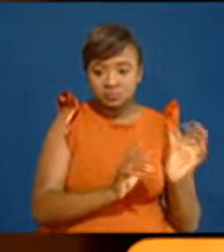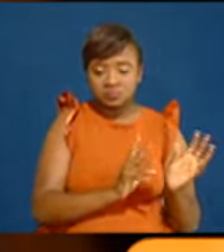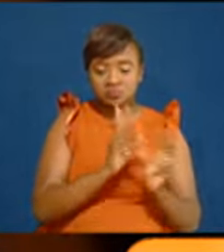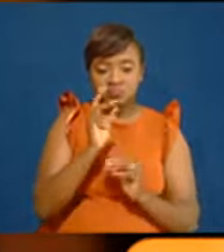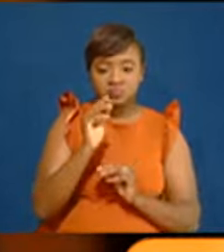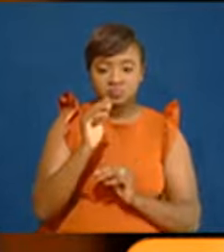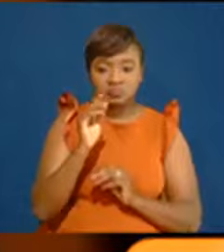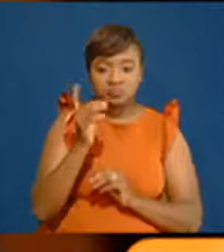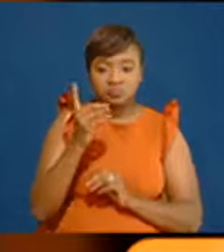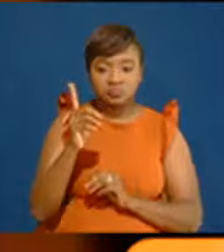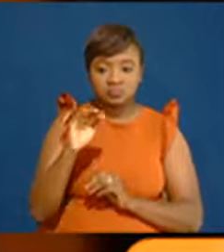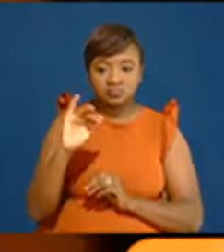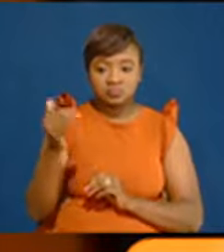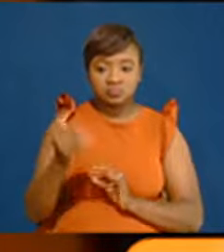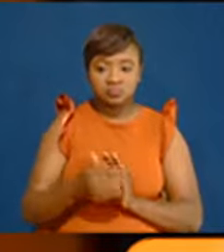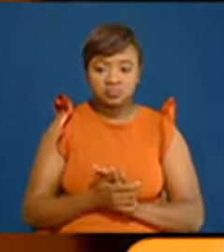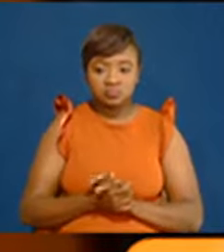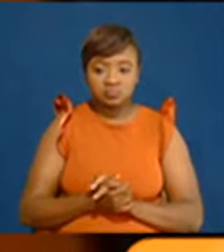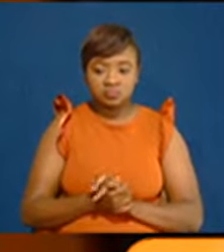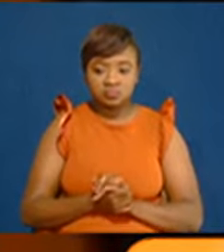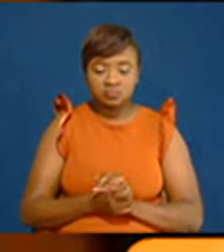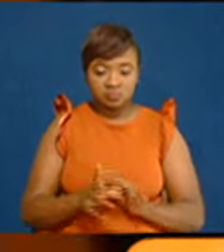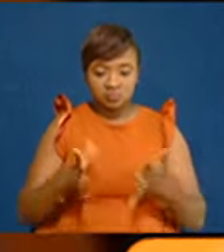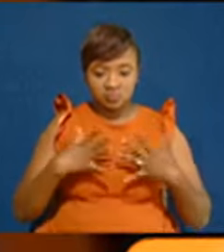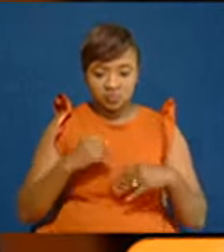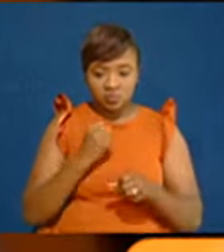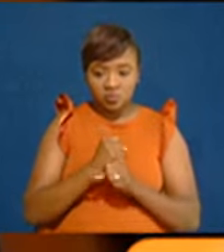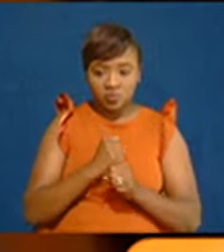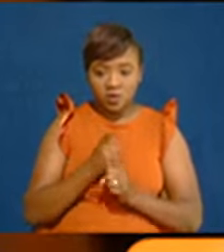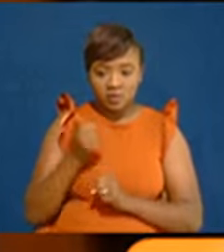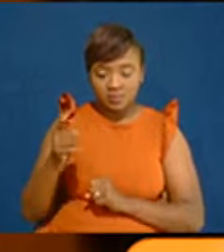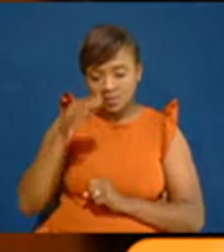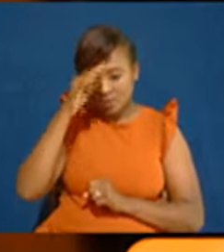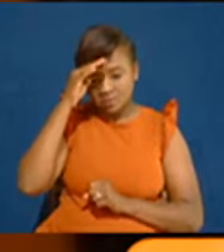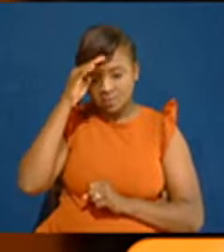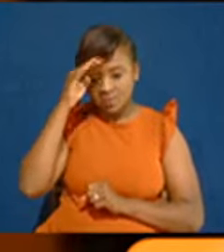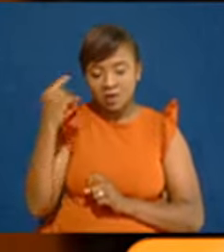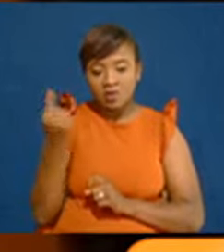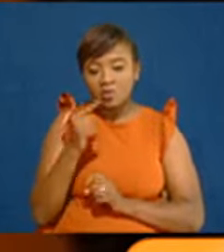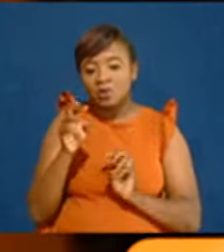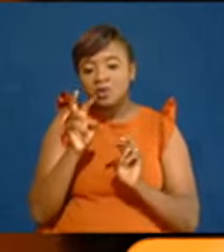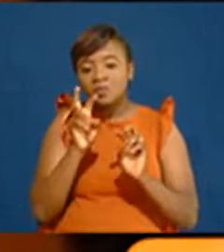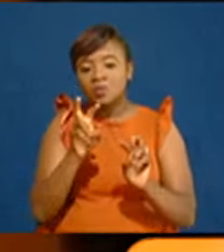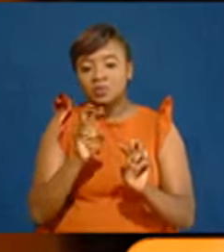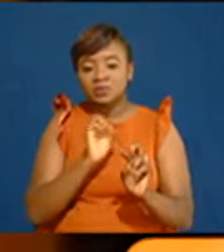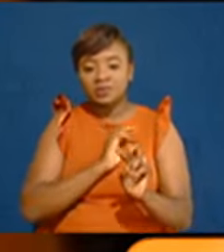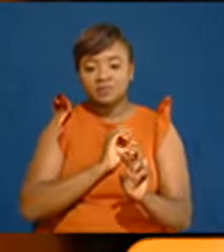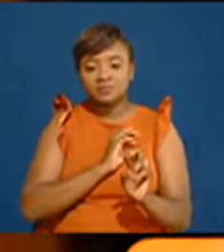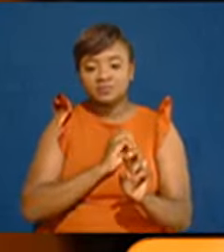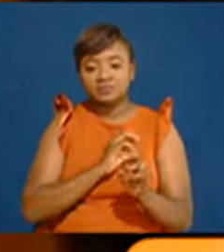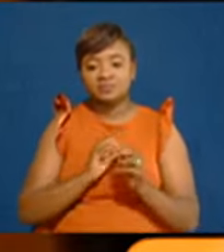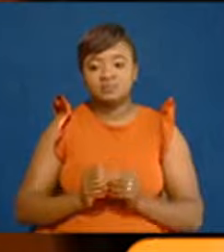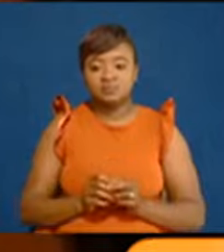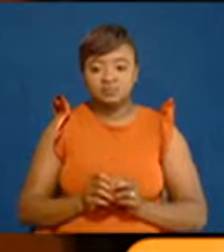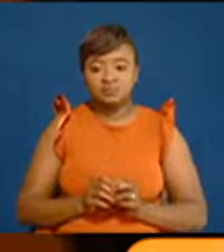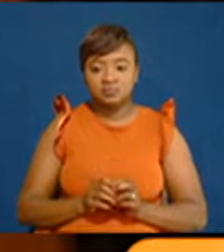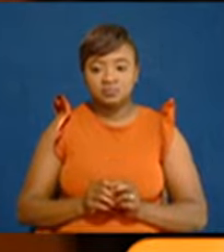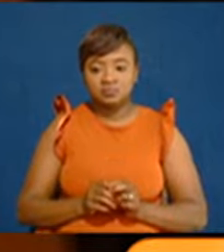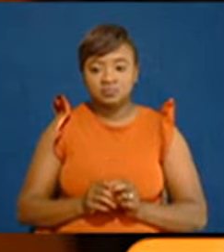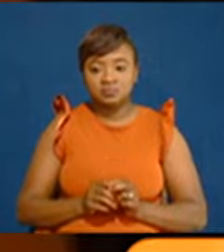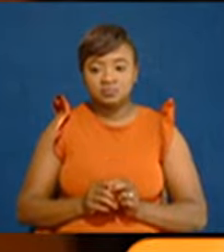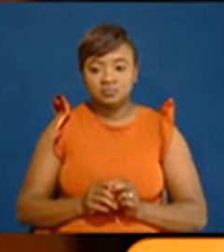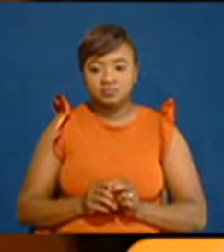jiji la Nairobi. Wahudumu katika eneo hili la burudani walitazama tu kwa hofu tukio hilo la kuogofya